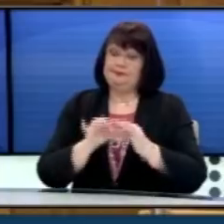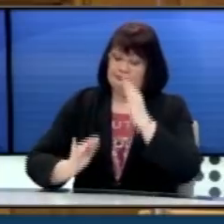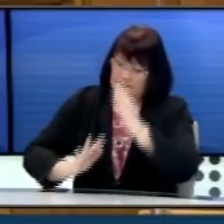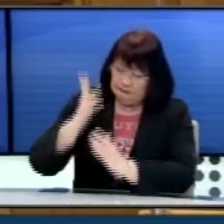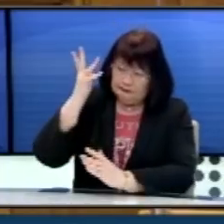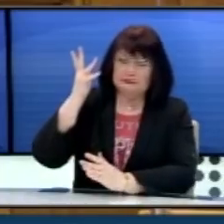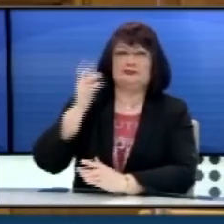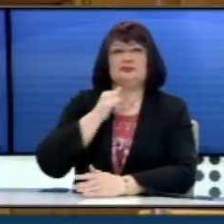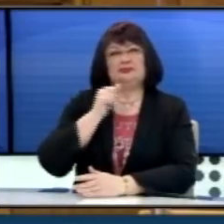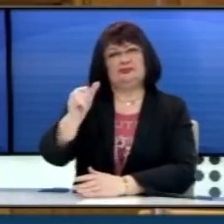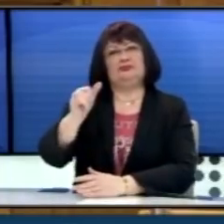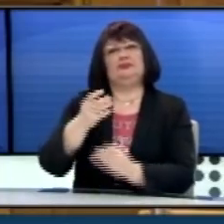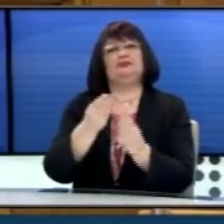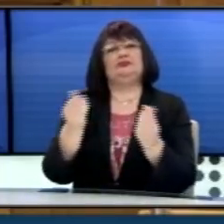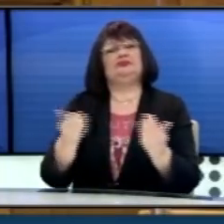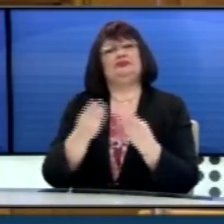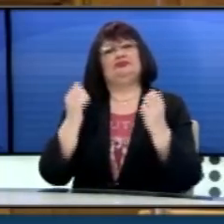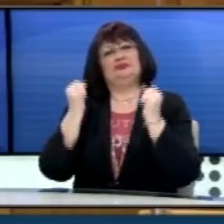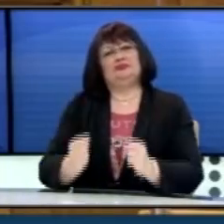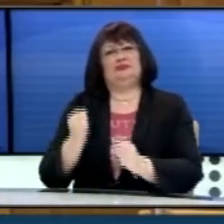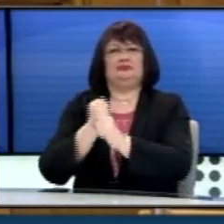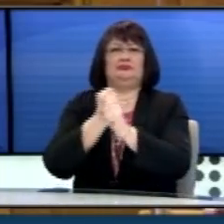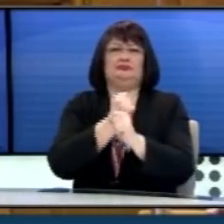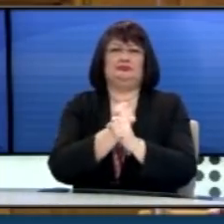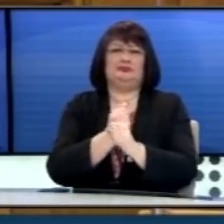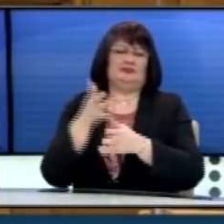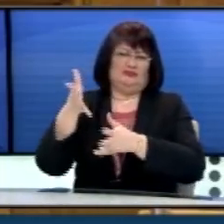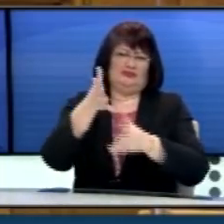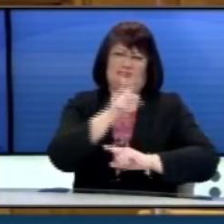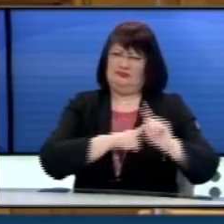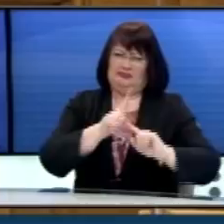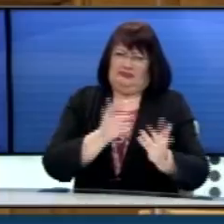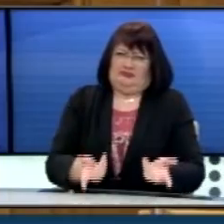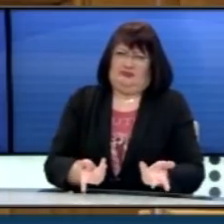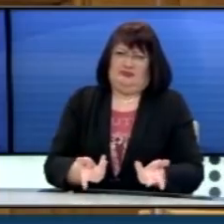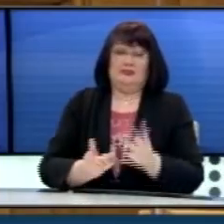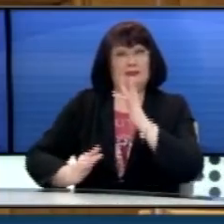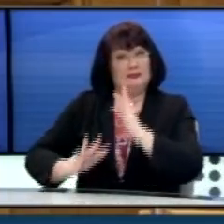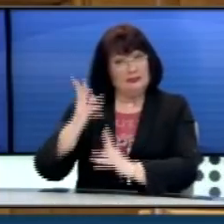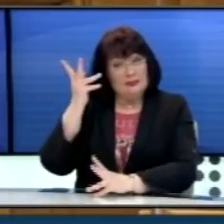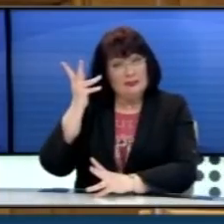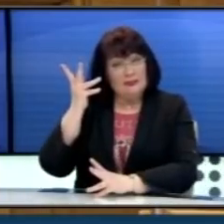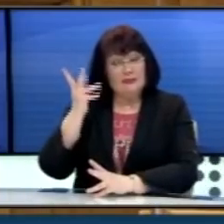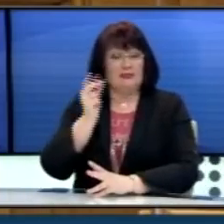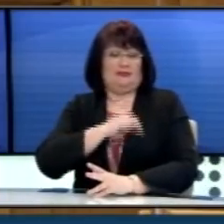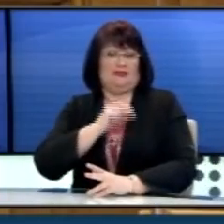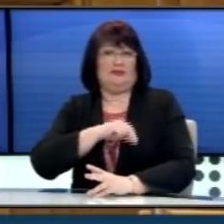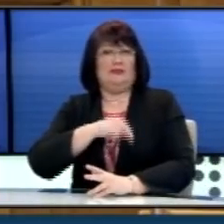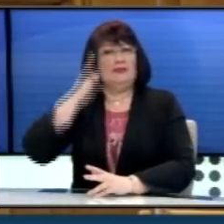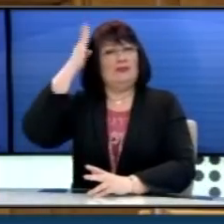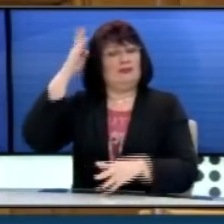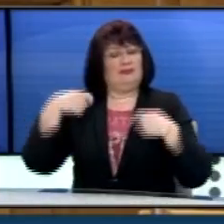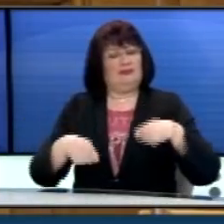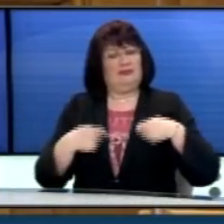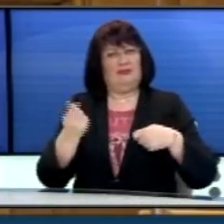θα δημιουργήσει μόνιμες και ποιοτικές θέσεις απασχόλησης. Ποιο κοροϊδεύετε? Η ανάπτυξη και η κερδοφορία του